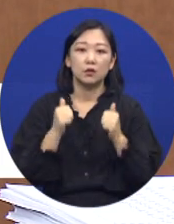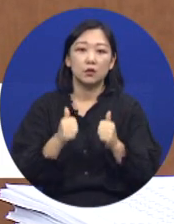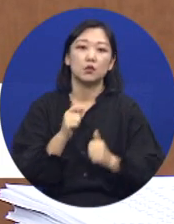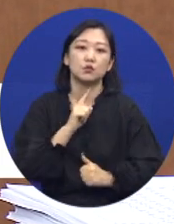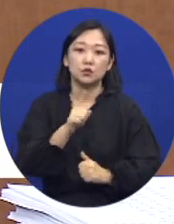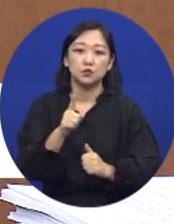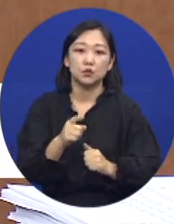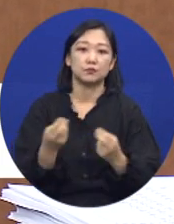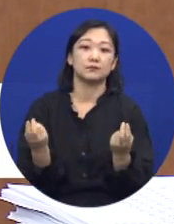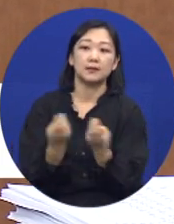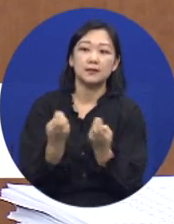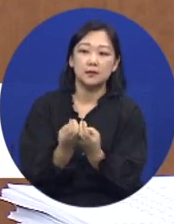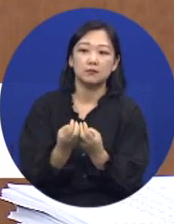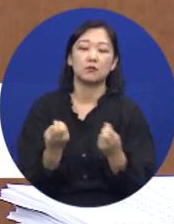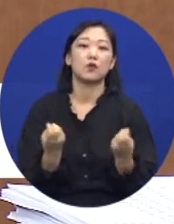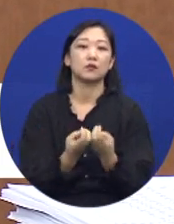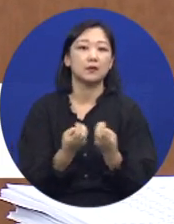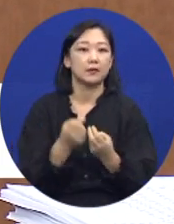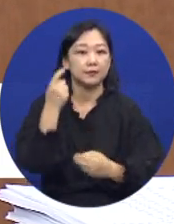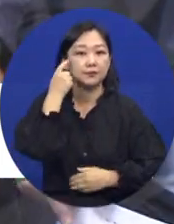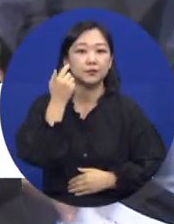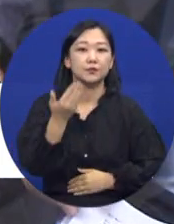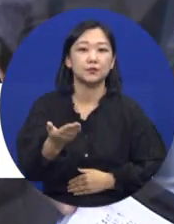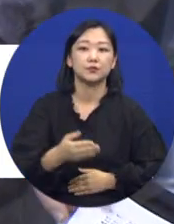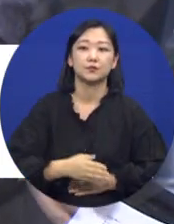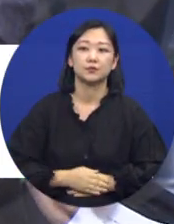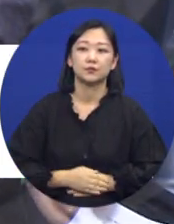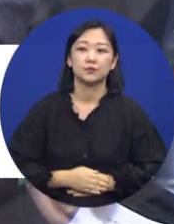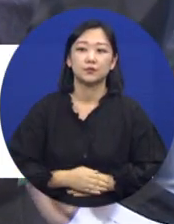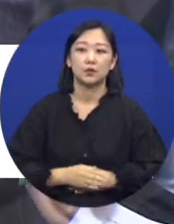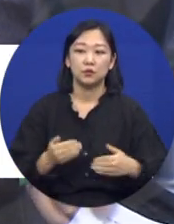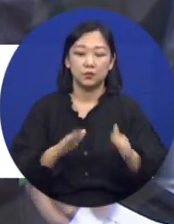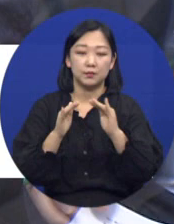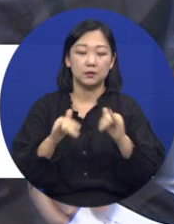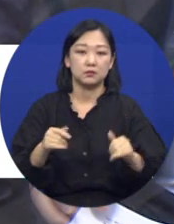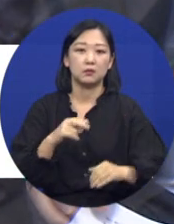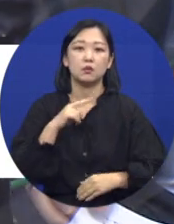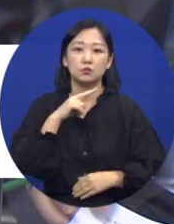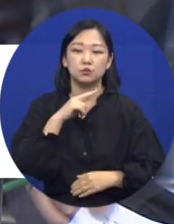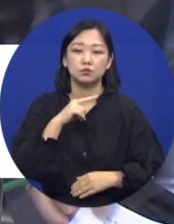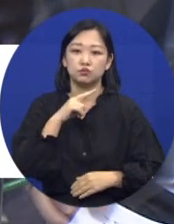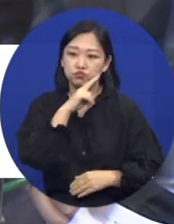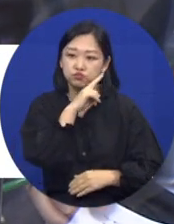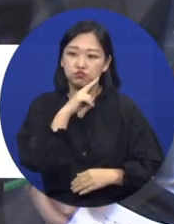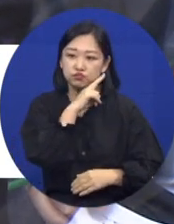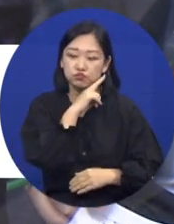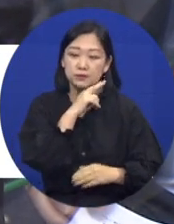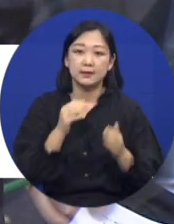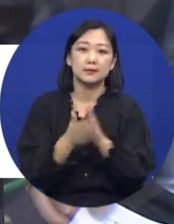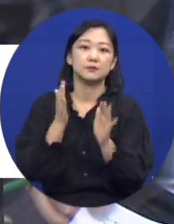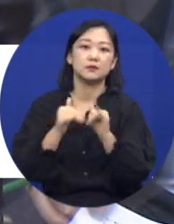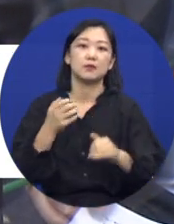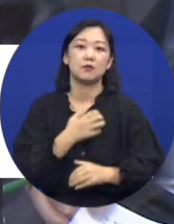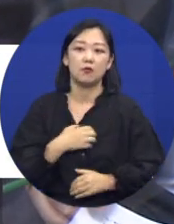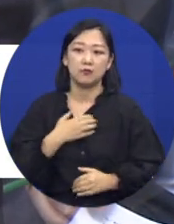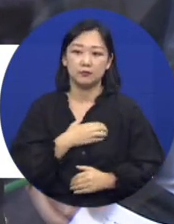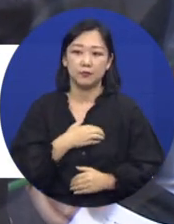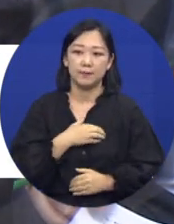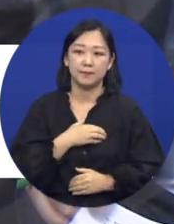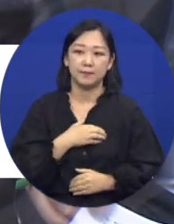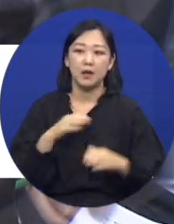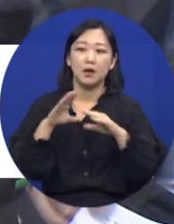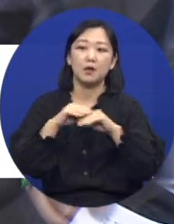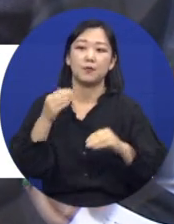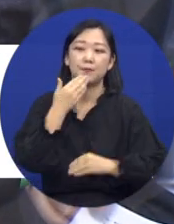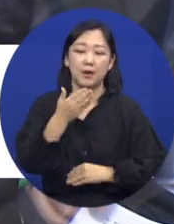대책을 어떻게 할 생각입니까? 우리 도민들의 의구점, 시민들의 걱정하는 것이 다 해소될 수 있기 때문에